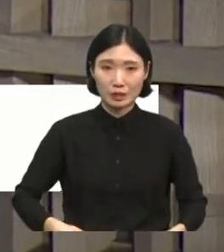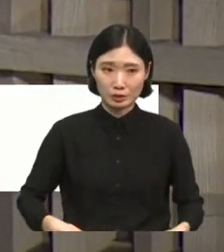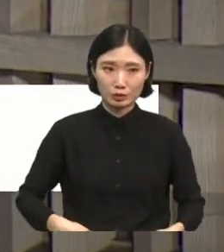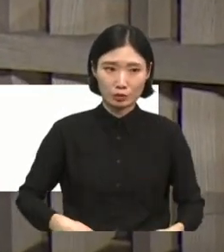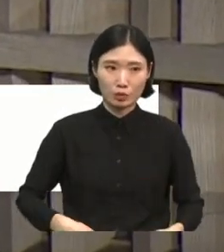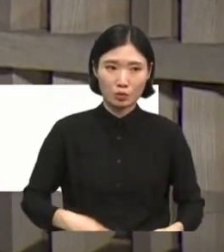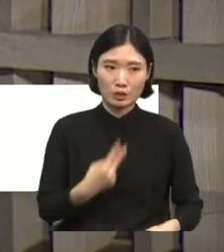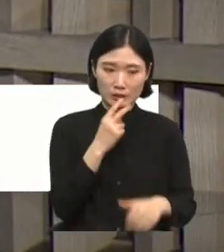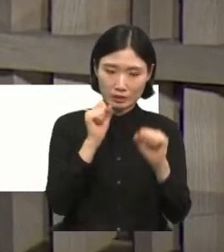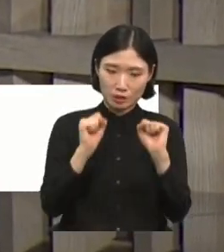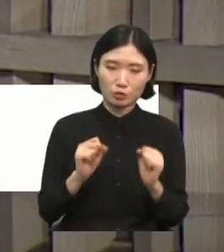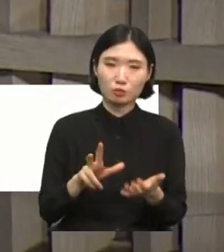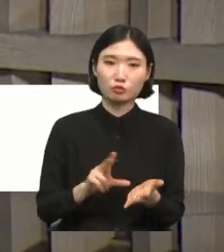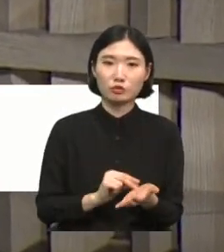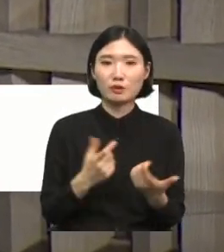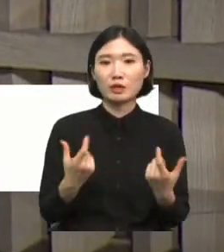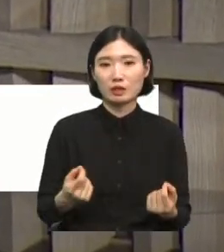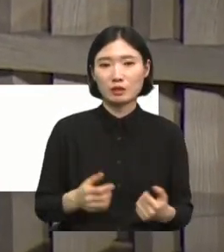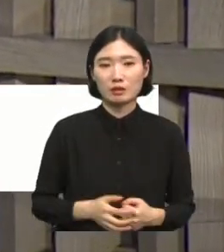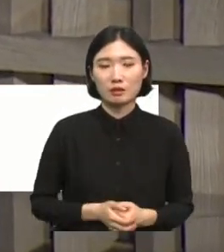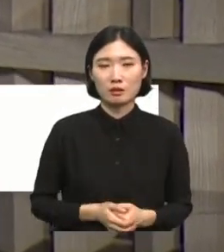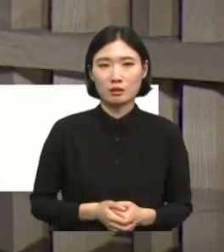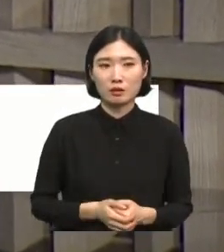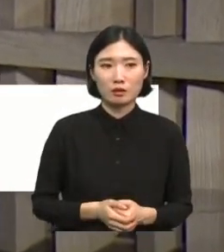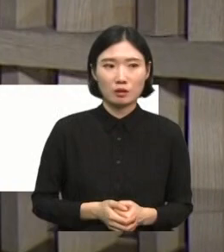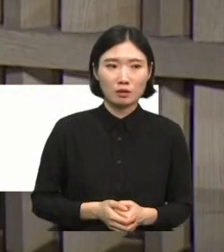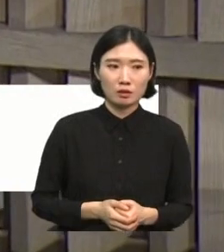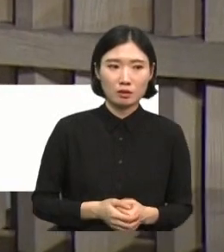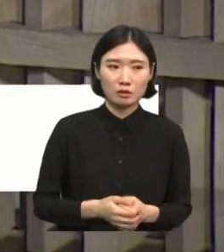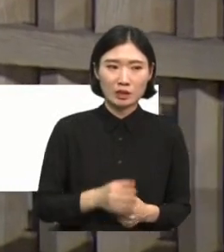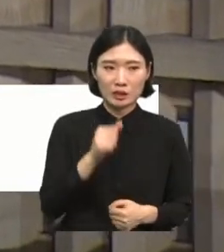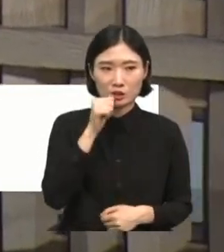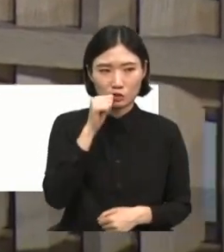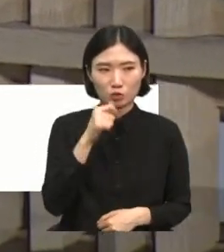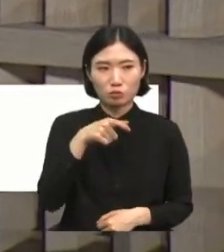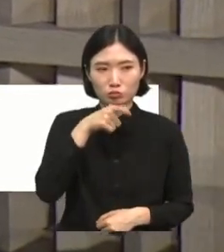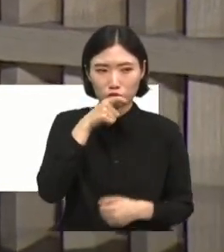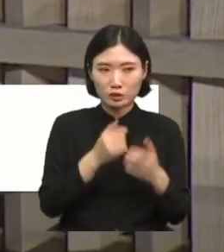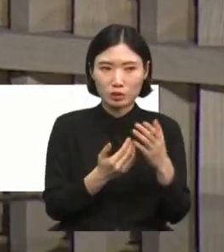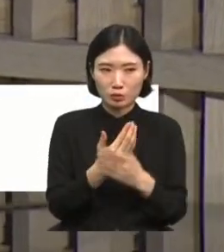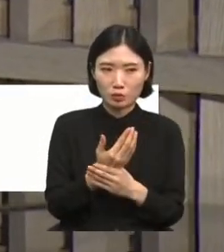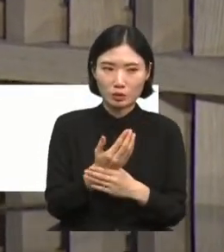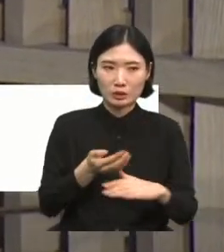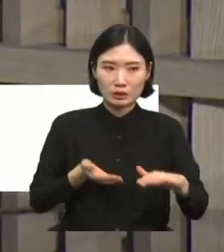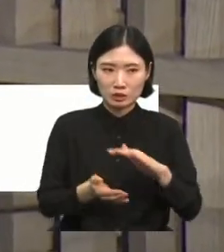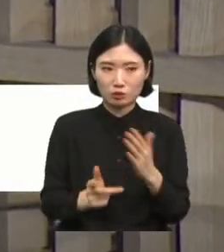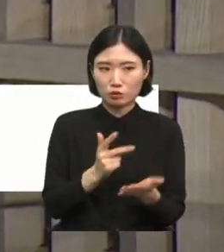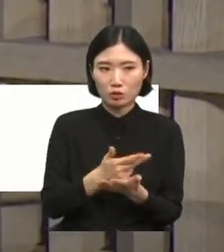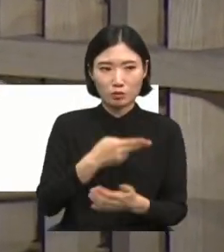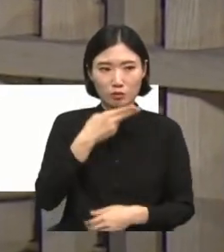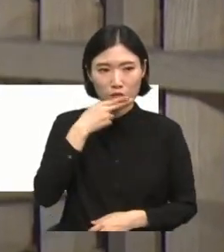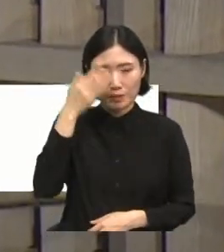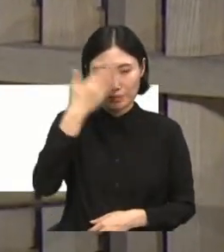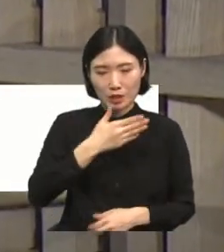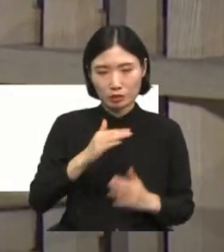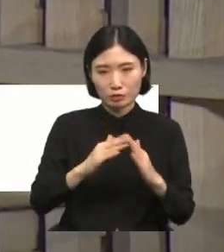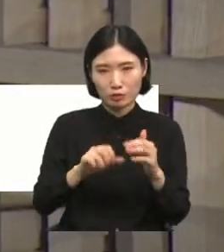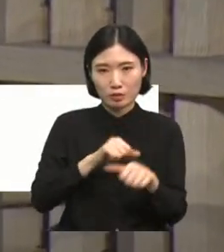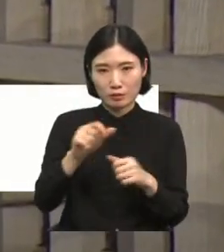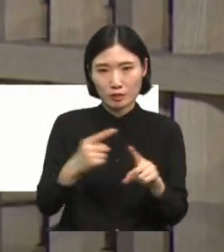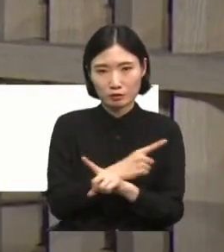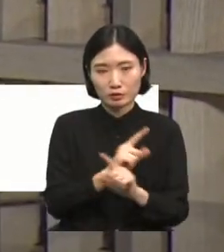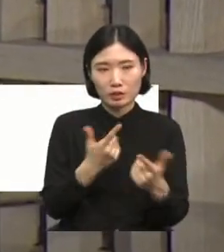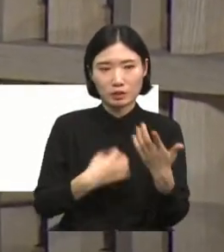필수이고 생존의 문제라고 저는 생각합니다. 녹물 나오고 지하에 주차장 없고 이거를 쾌적한 주거환경으로 바꾸지